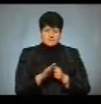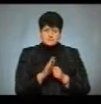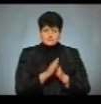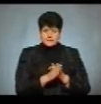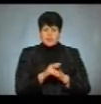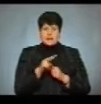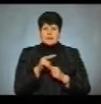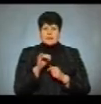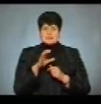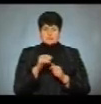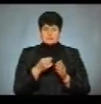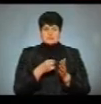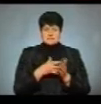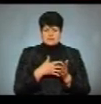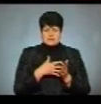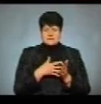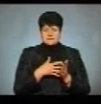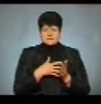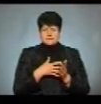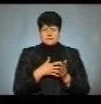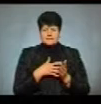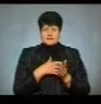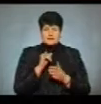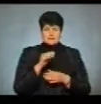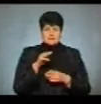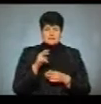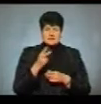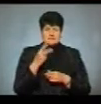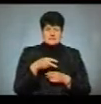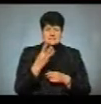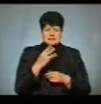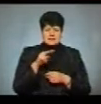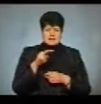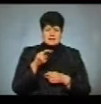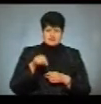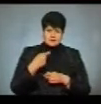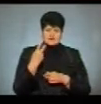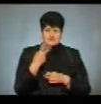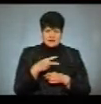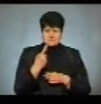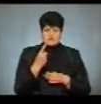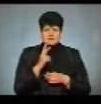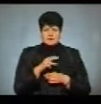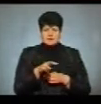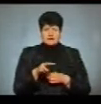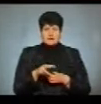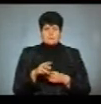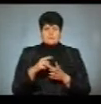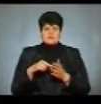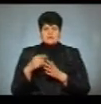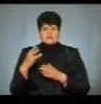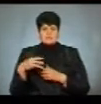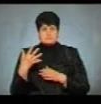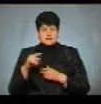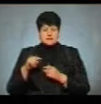По листопаду ціна по ІТП 23,20 за метр квадратний, ціна міста 35,17. Якщо ми